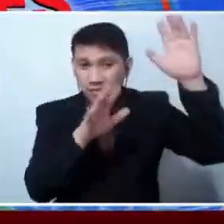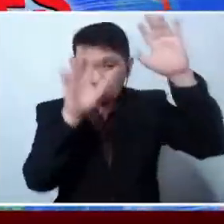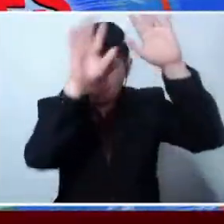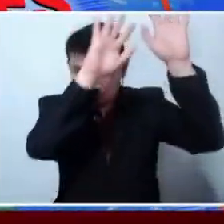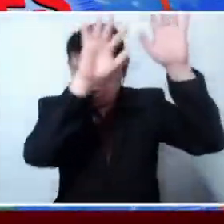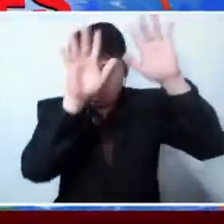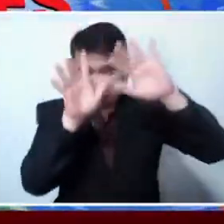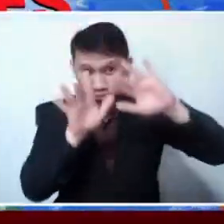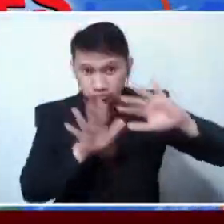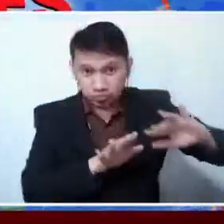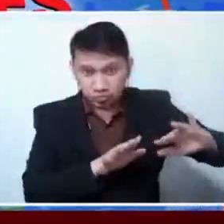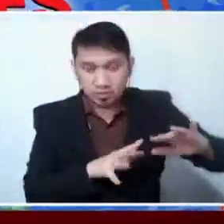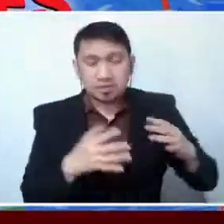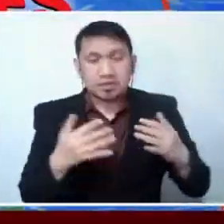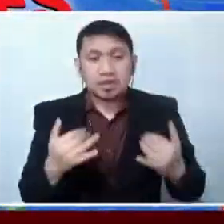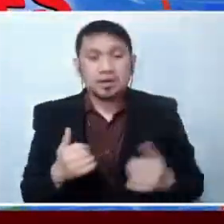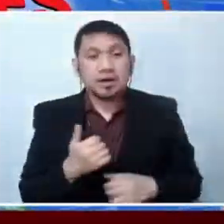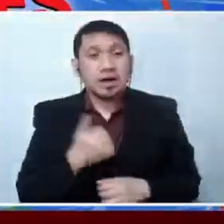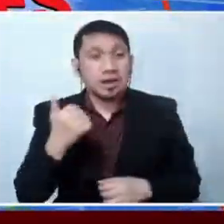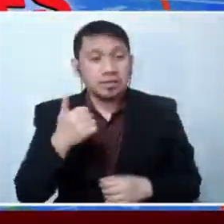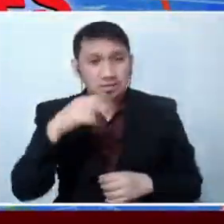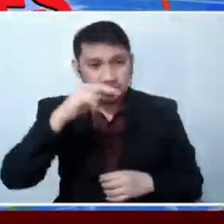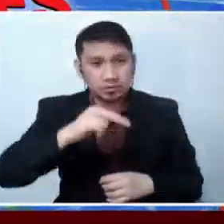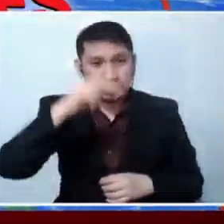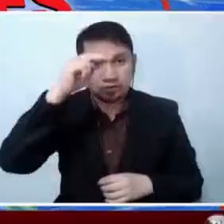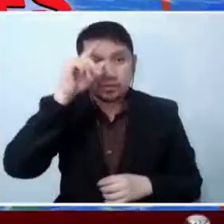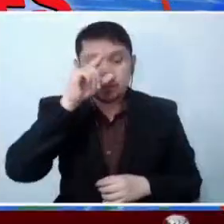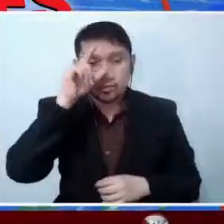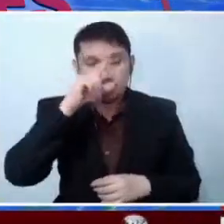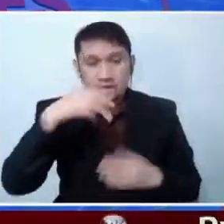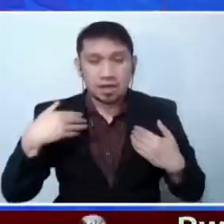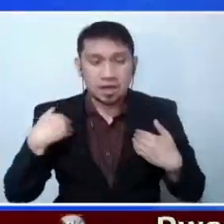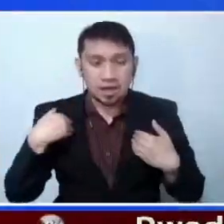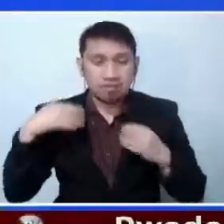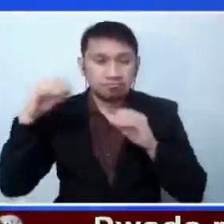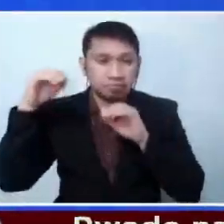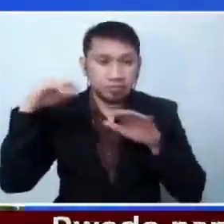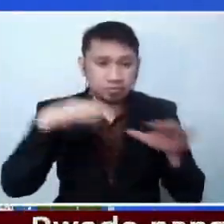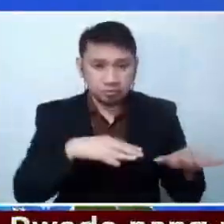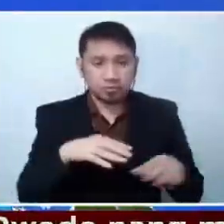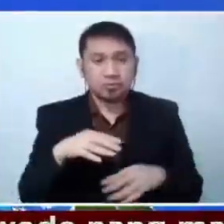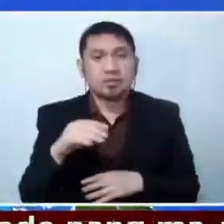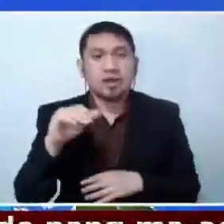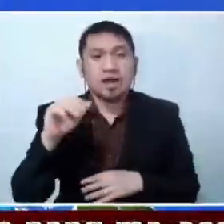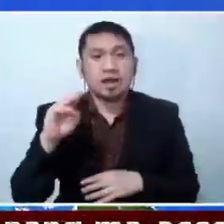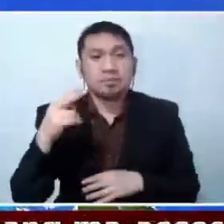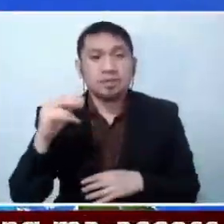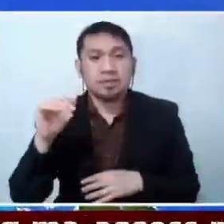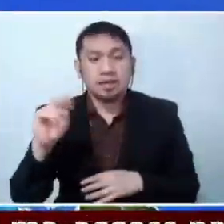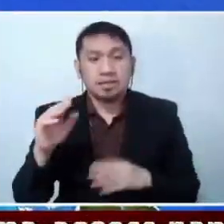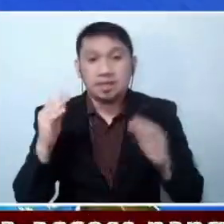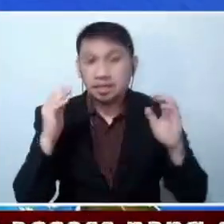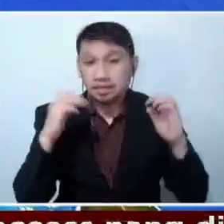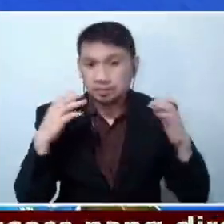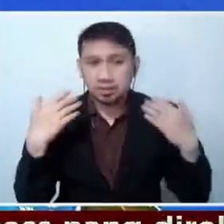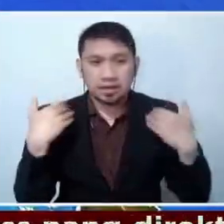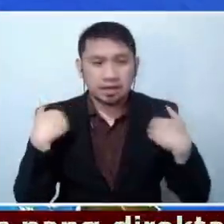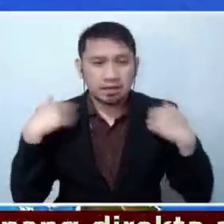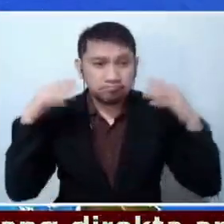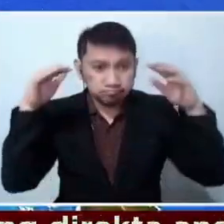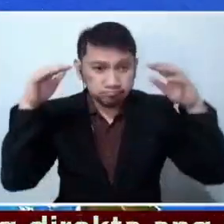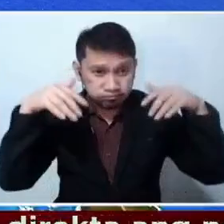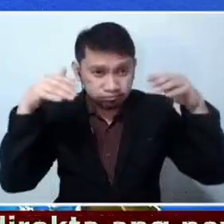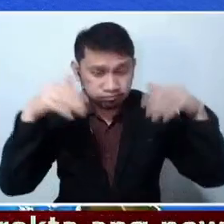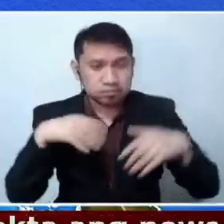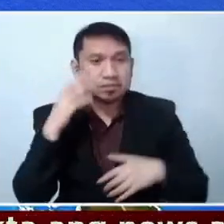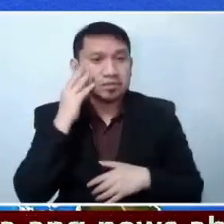Ang nalalabing bahagi naman ng Northern Luzon ay apektado naman ng amihan. Asahan ang makulimlim na panahon na may kalat-kalat na pag-ulan,